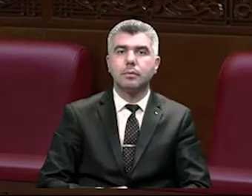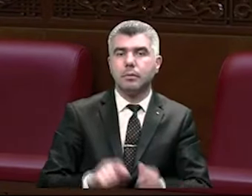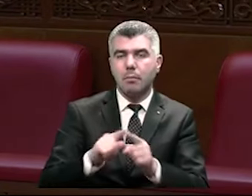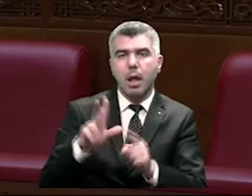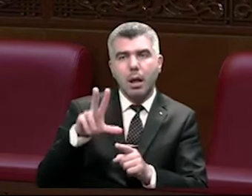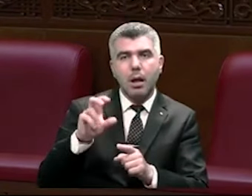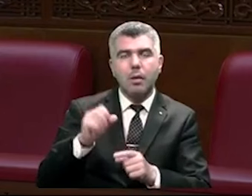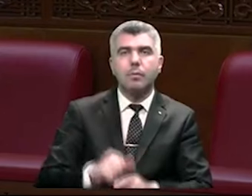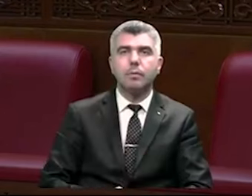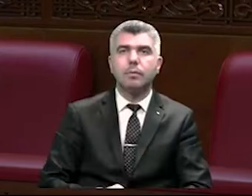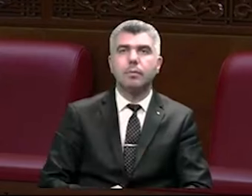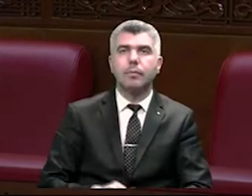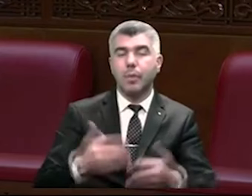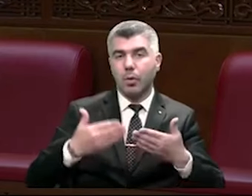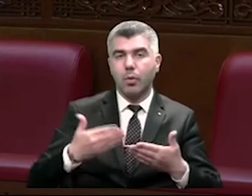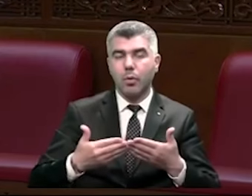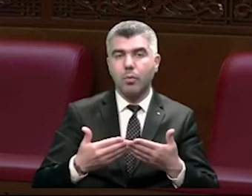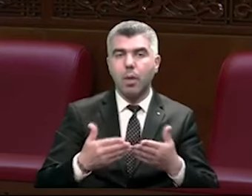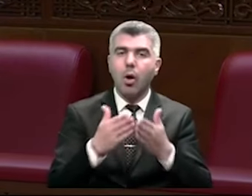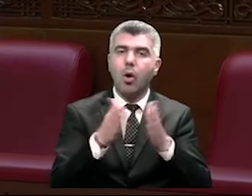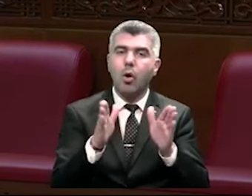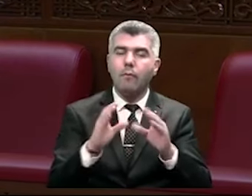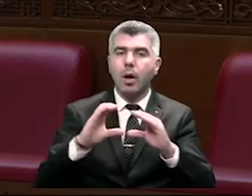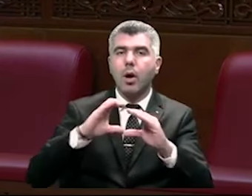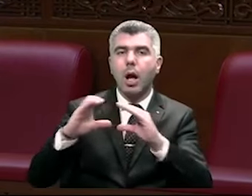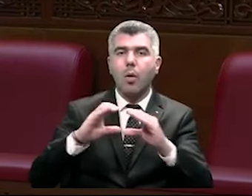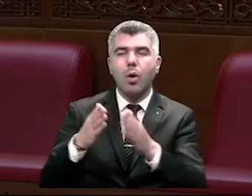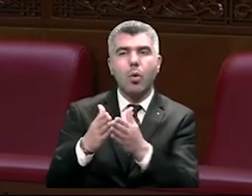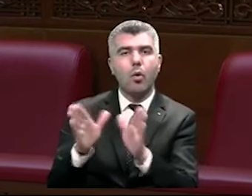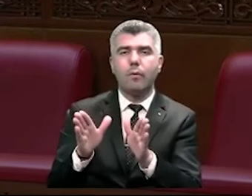راشدين اليوم الابواب ديال الحوار